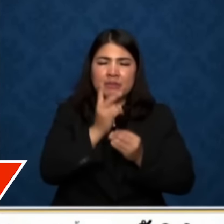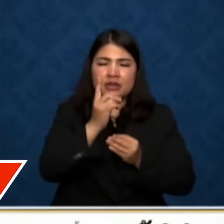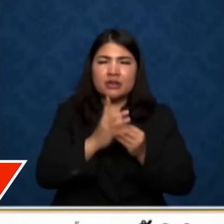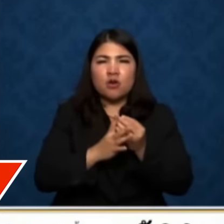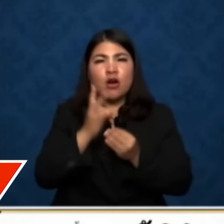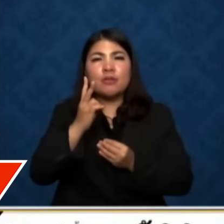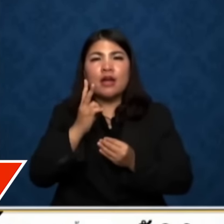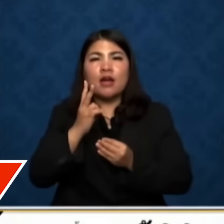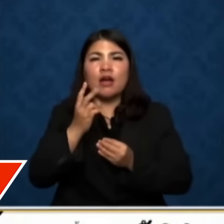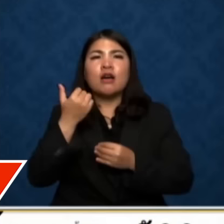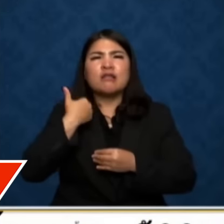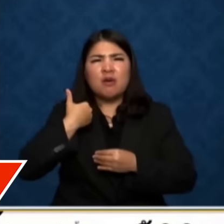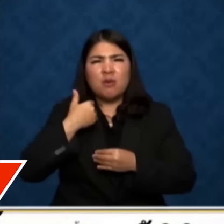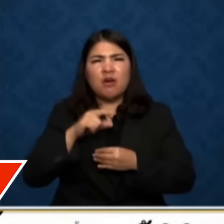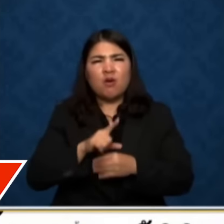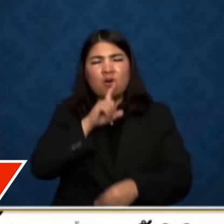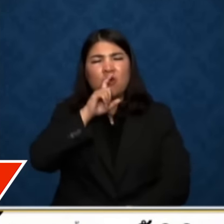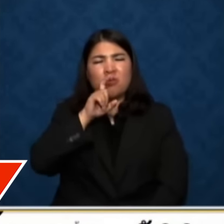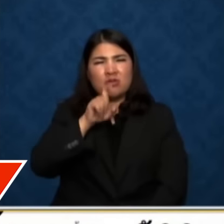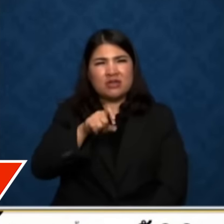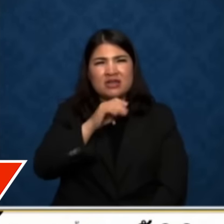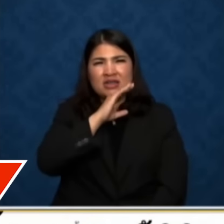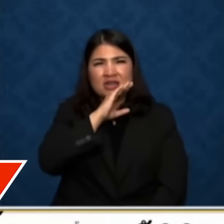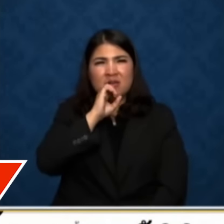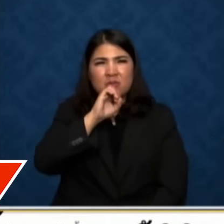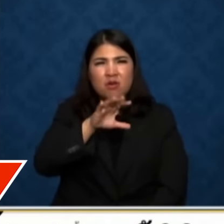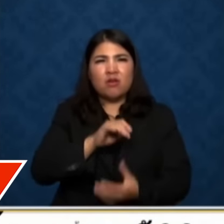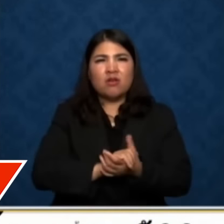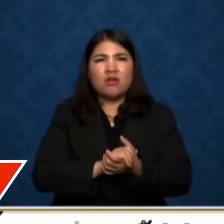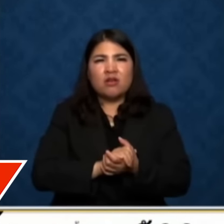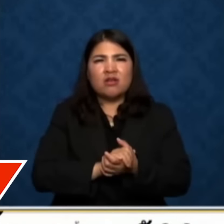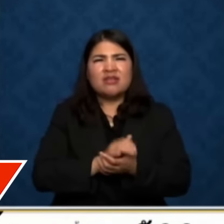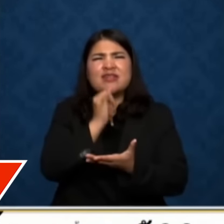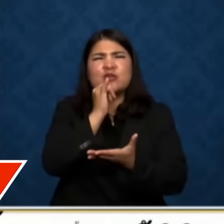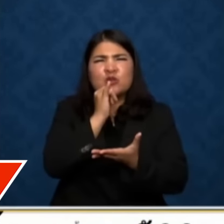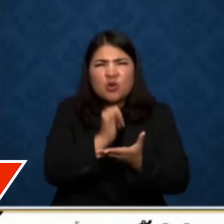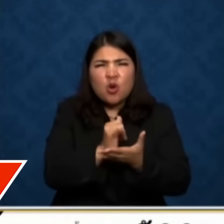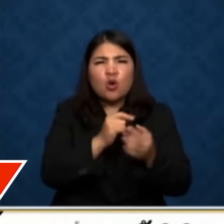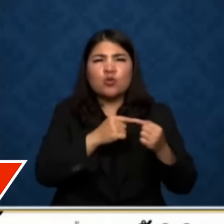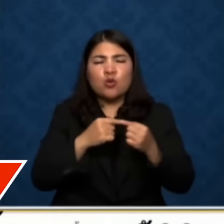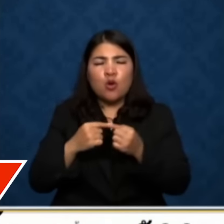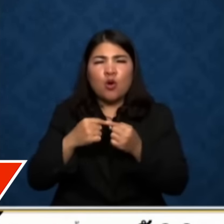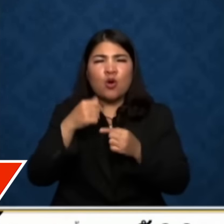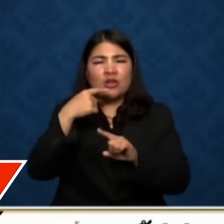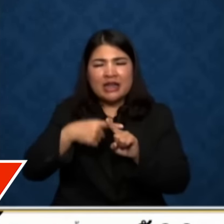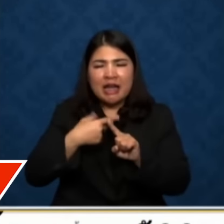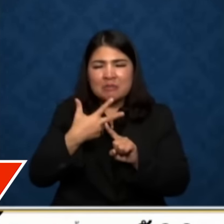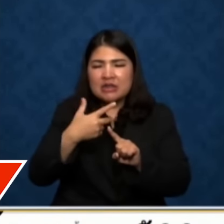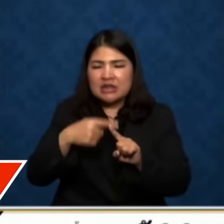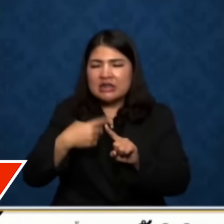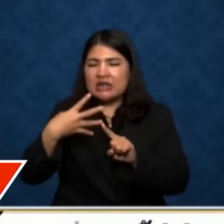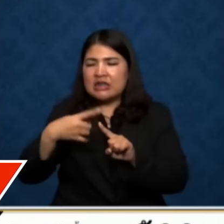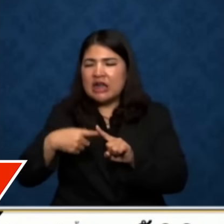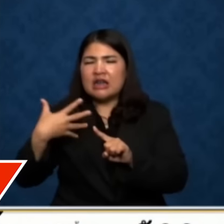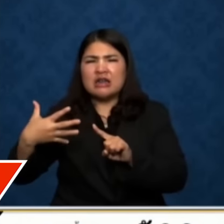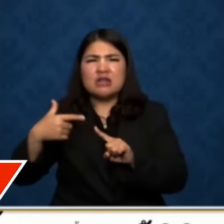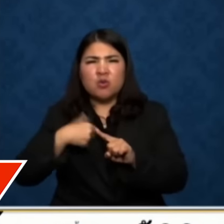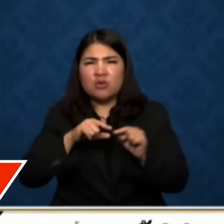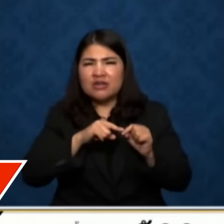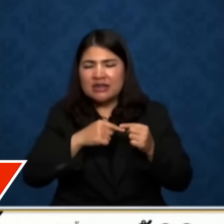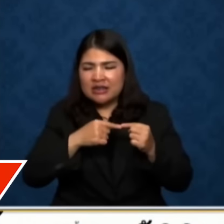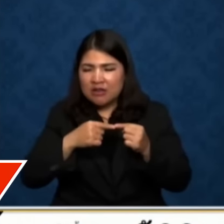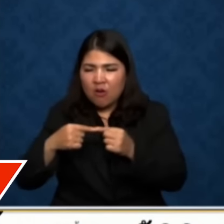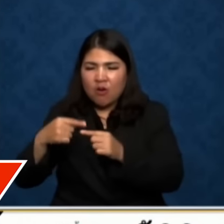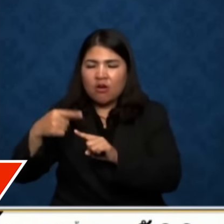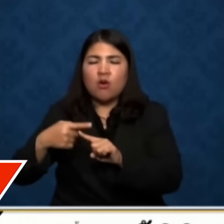ครับแล้วข้อบ่งชี้ในการที่นอนต่อ3เดือน4เดือน5เดือนจนถึง6เดือน180